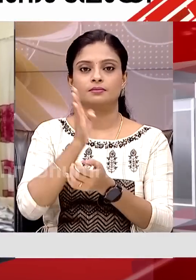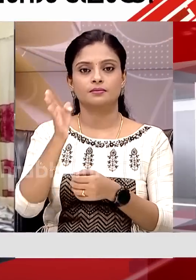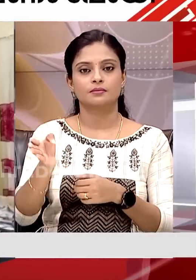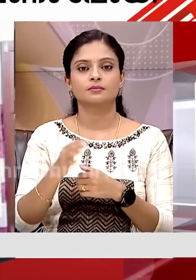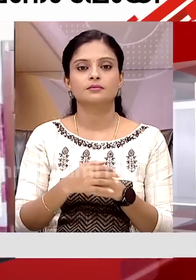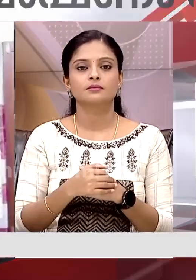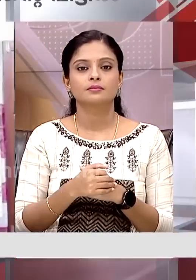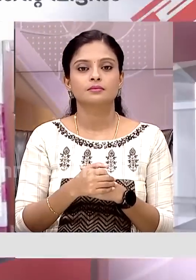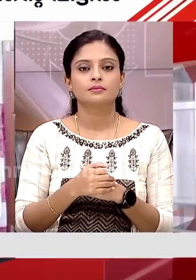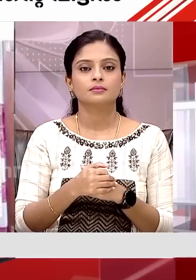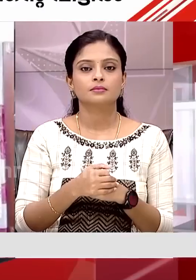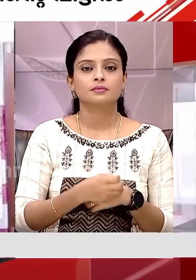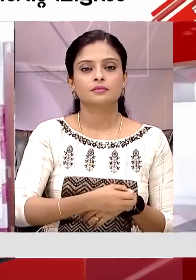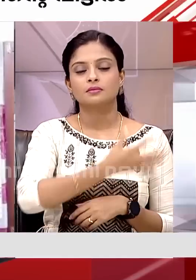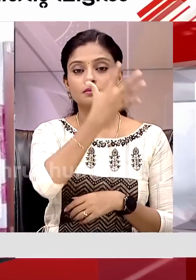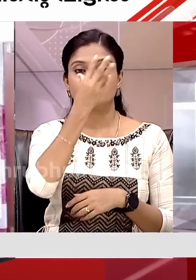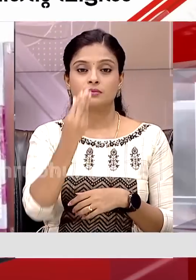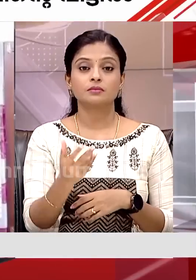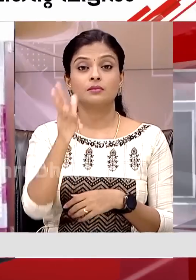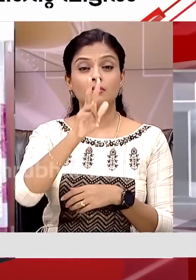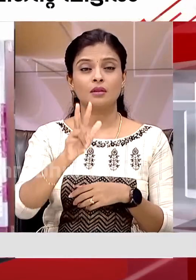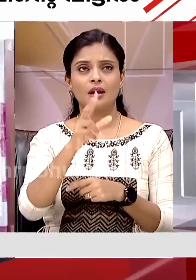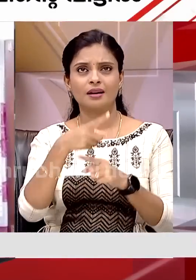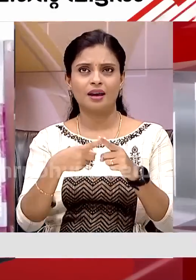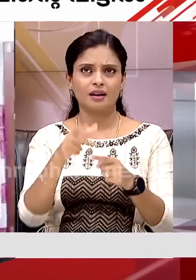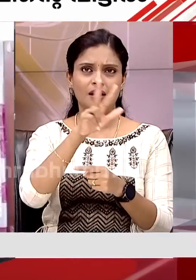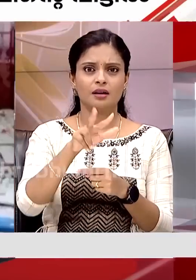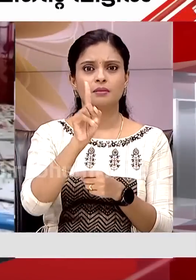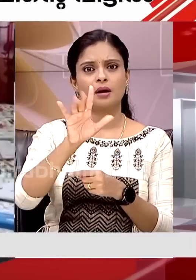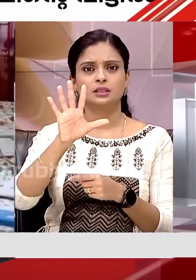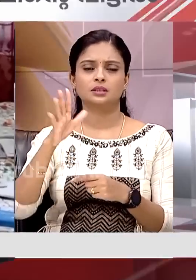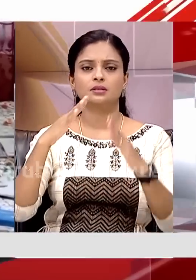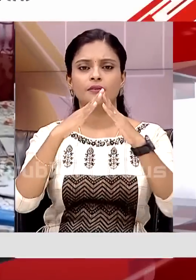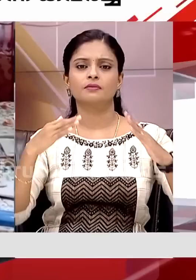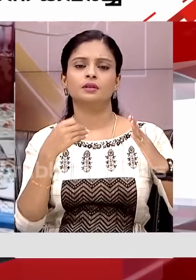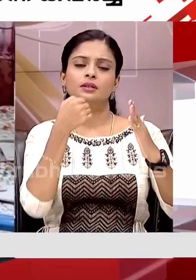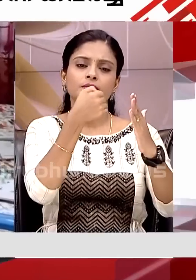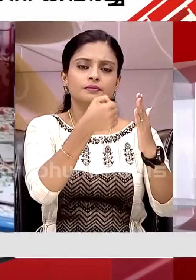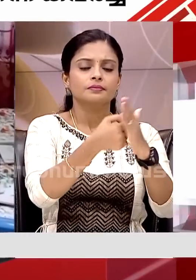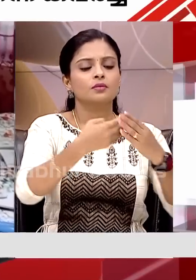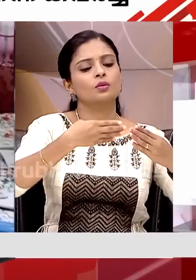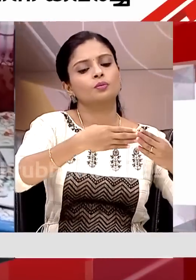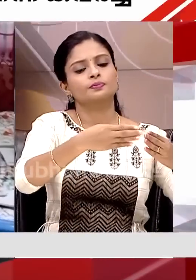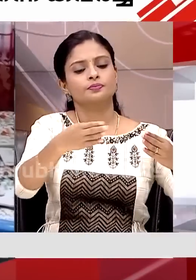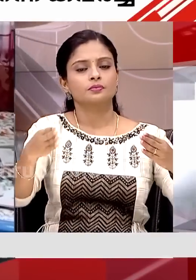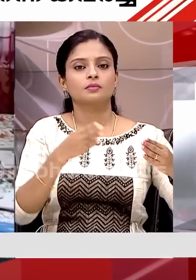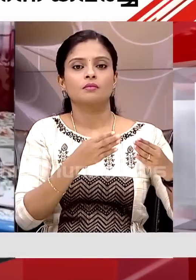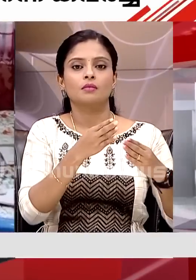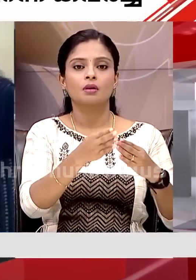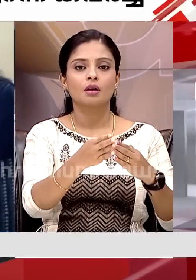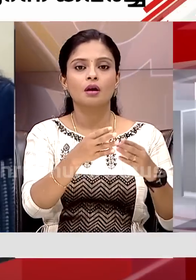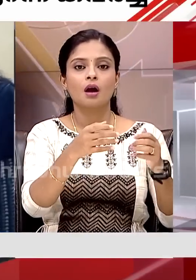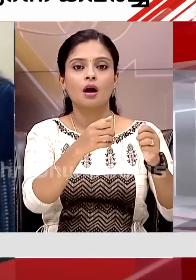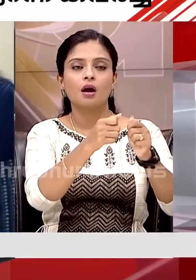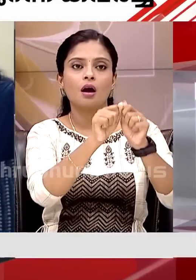ഒരു 8:30 വീട്ടിൽ വന്നേവാണ്. അപ്പം ഡോറ് തുറന്നകത്ത് കയറിയപ്പം ഈ കബോർഡും ശാലം ഇങ്ങനെ